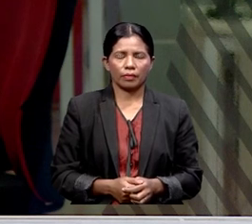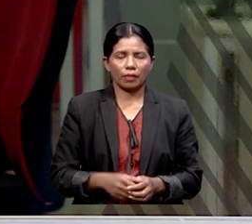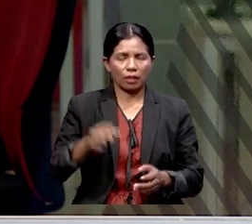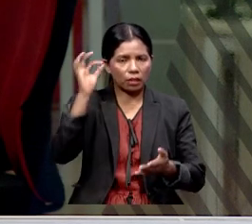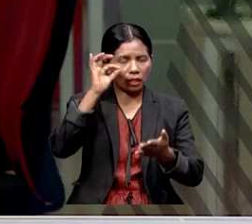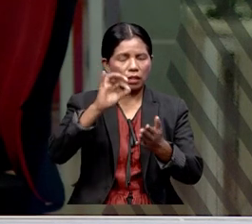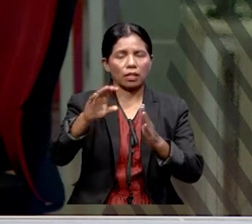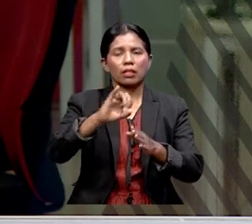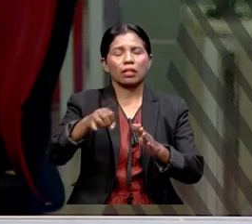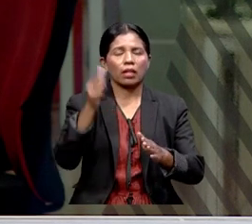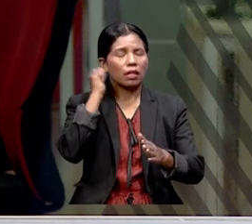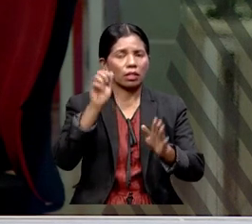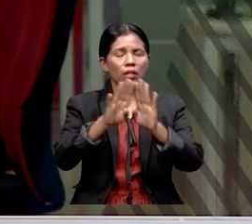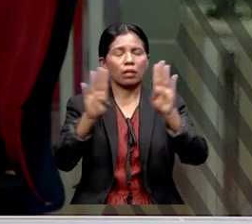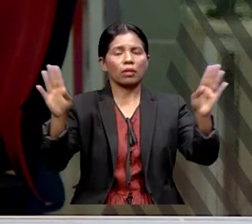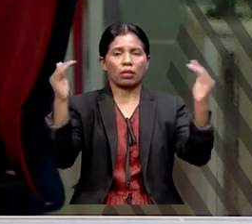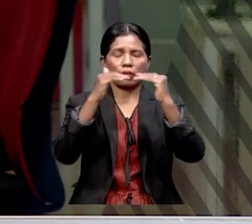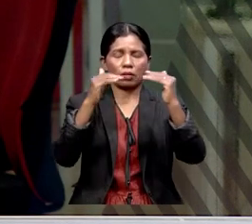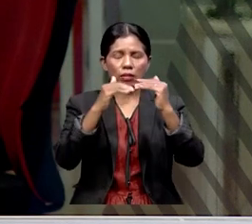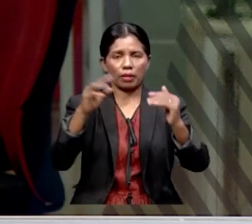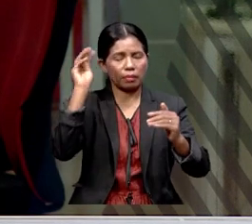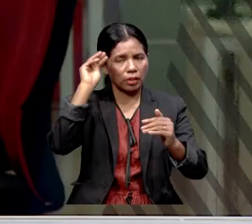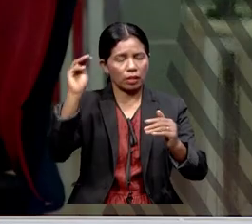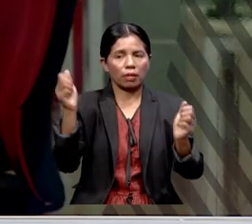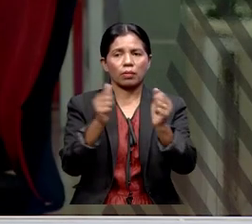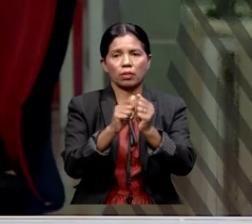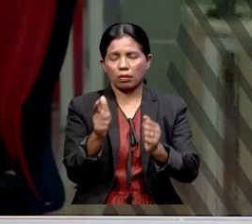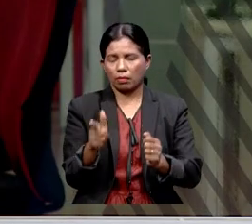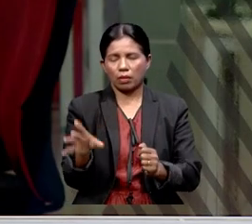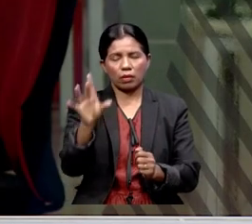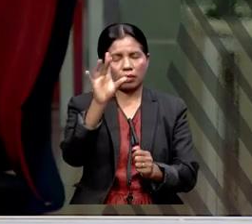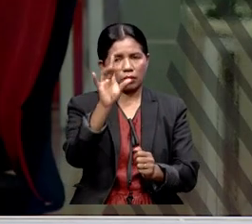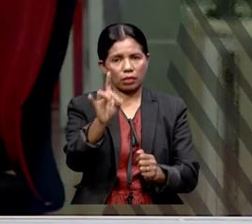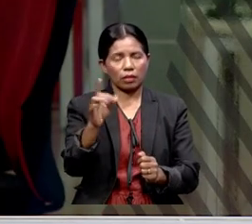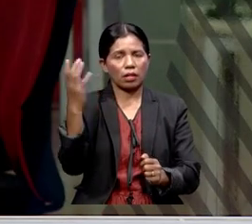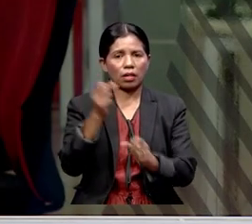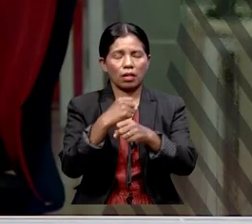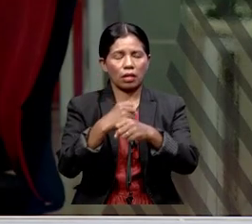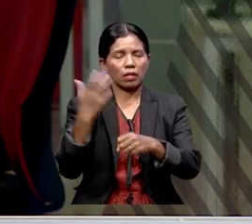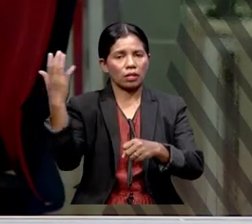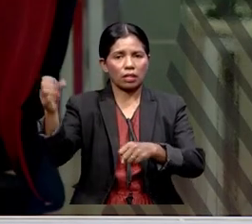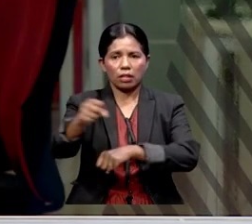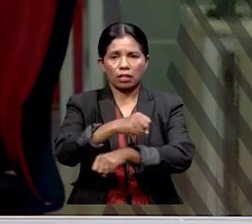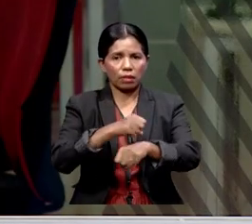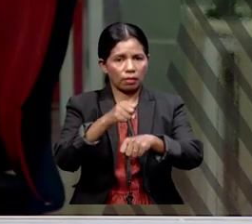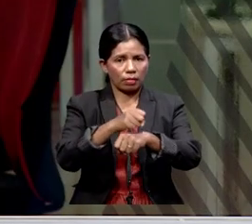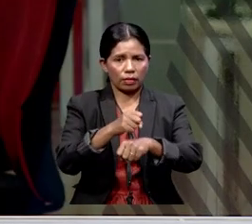Sekretaris-Jeral ASEAN bertemu dengan Menteri Luar ASEAN pada Rurus Nualu di Belau Ia, Singapura.